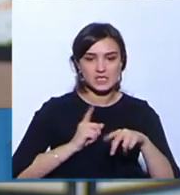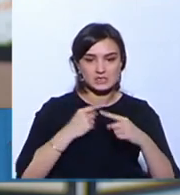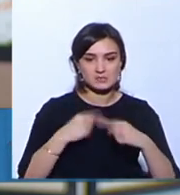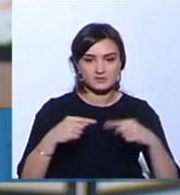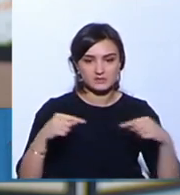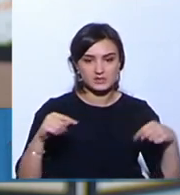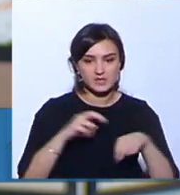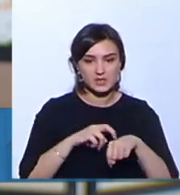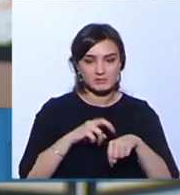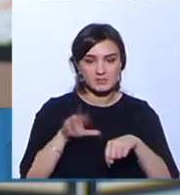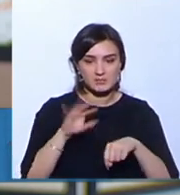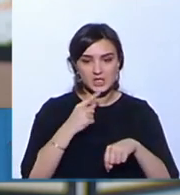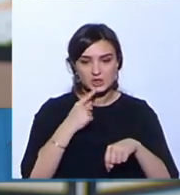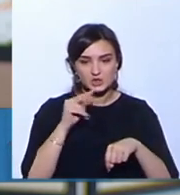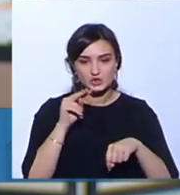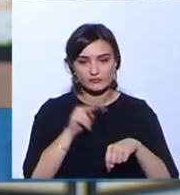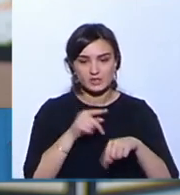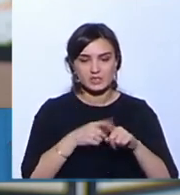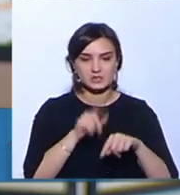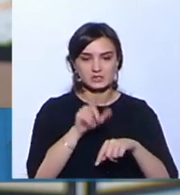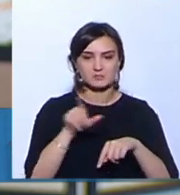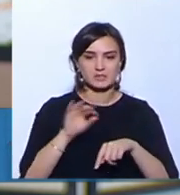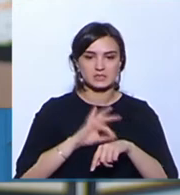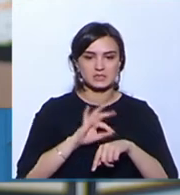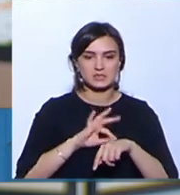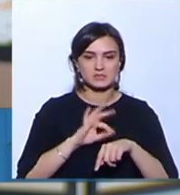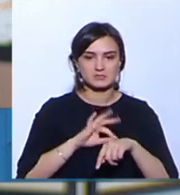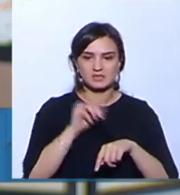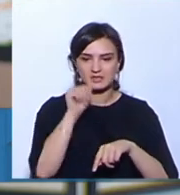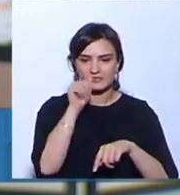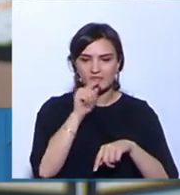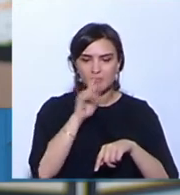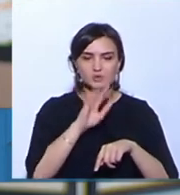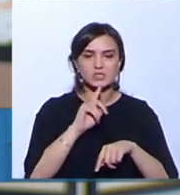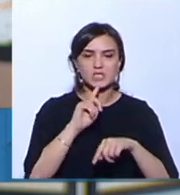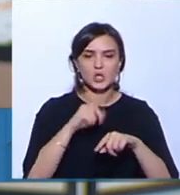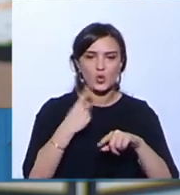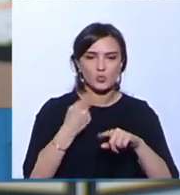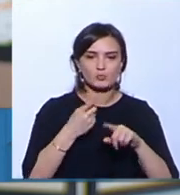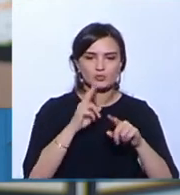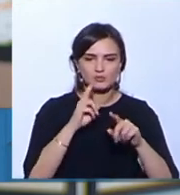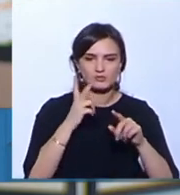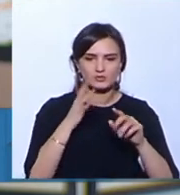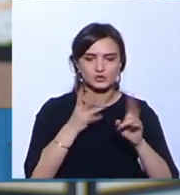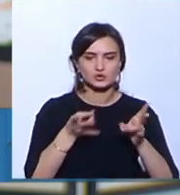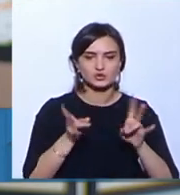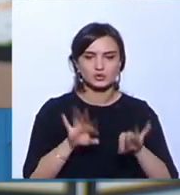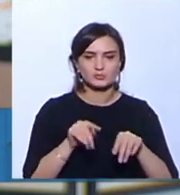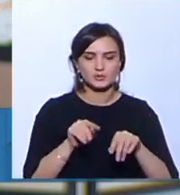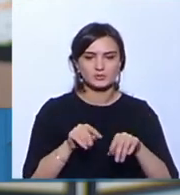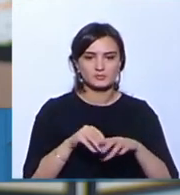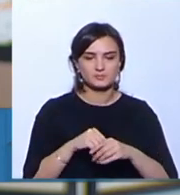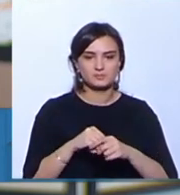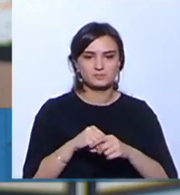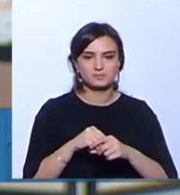ექიმებმა ეჭვი, ეს პაციენტები თვეობით კი არა, წლობით რჩებიან